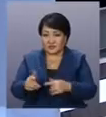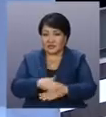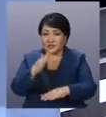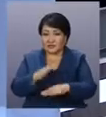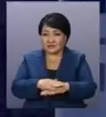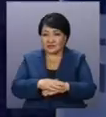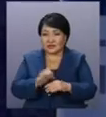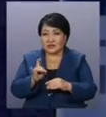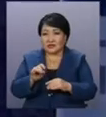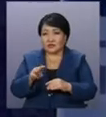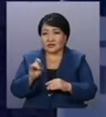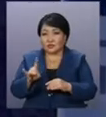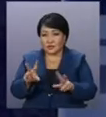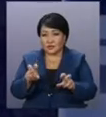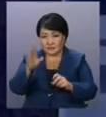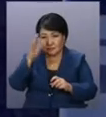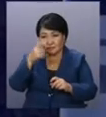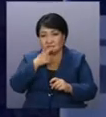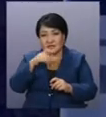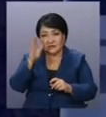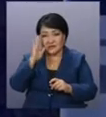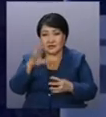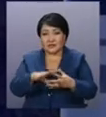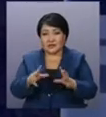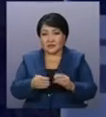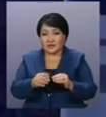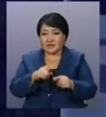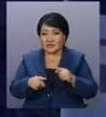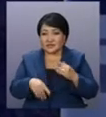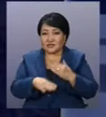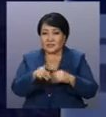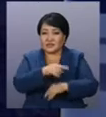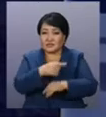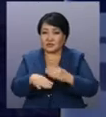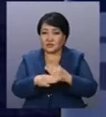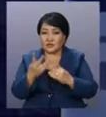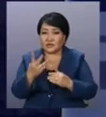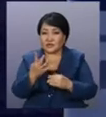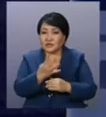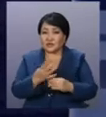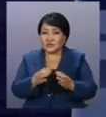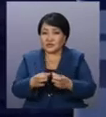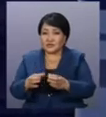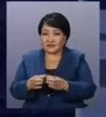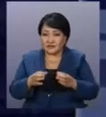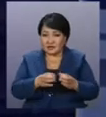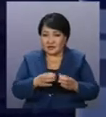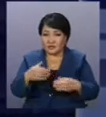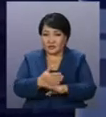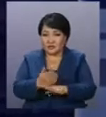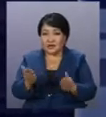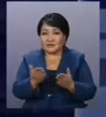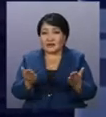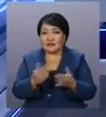жалпы, мына жедел медициналық көмек төрт санатқа бөлінді. Ол қандай-қандай санаттар, өзіңіз тізбектеп түсіндіріп